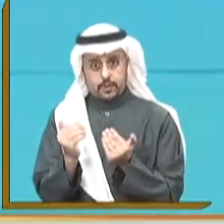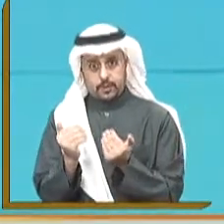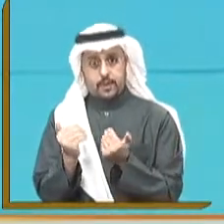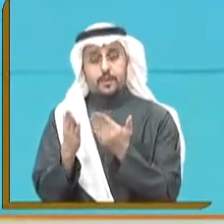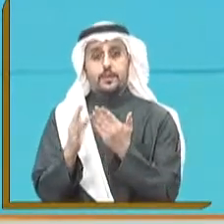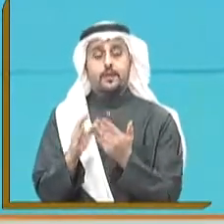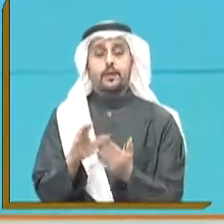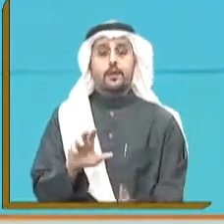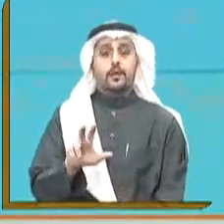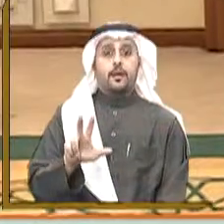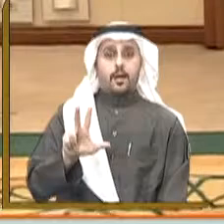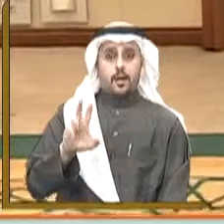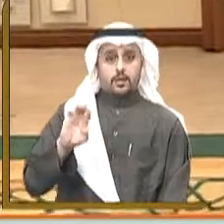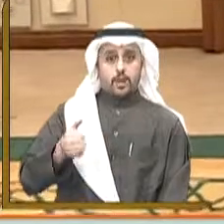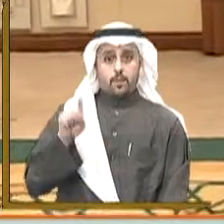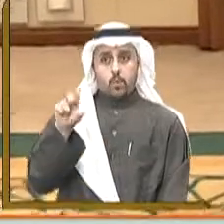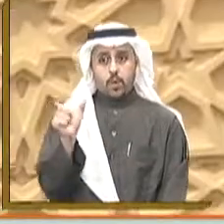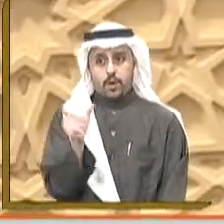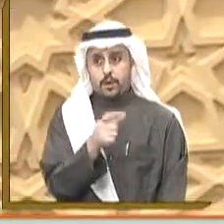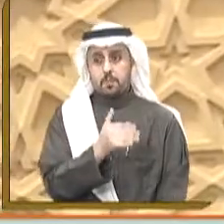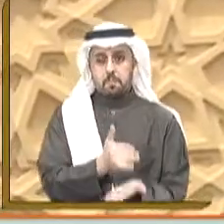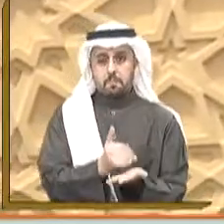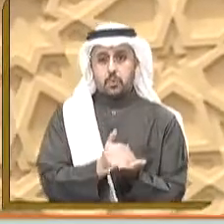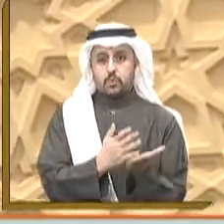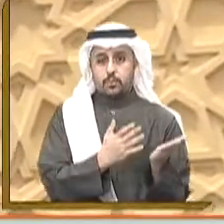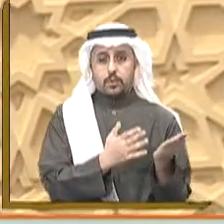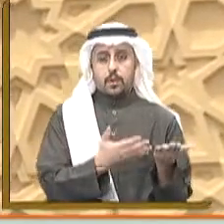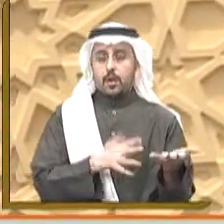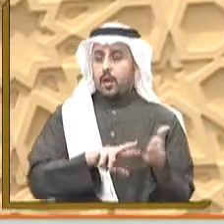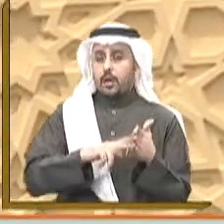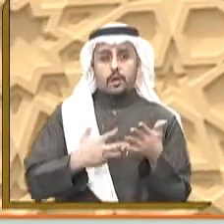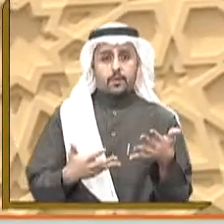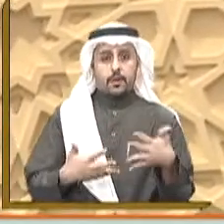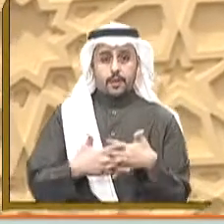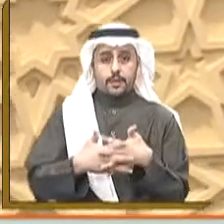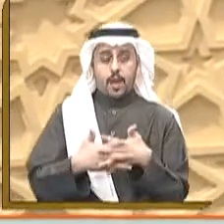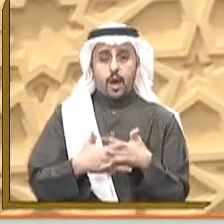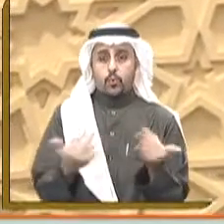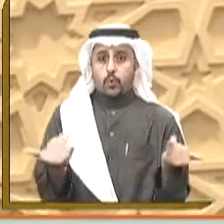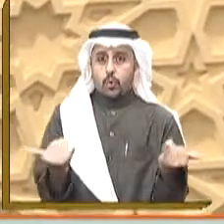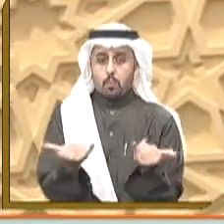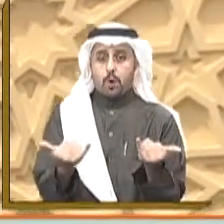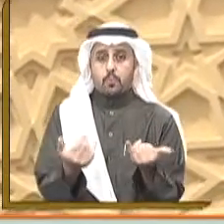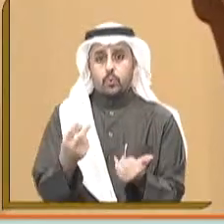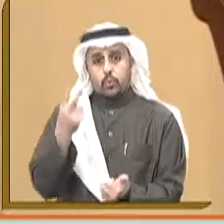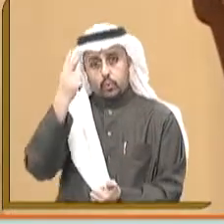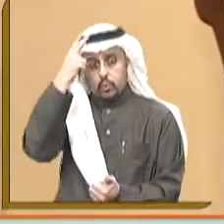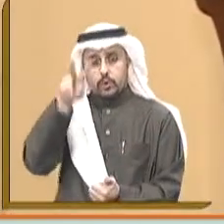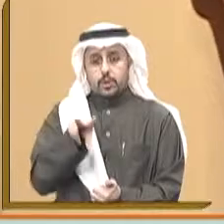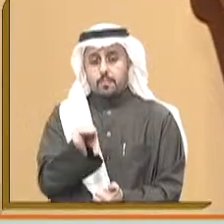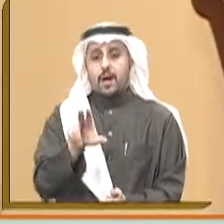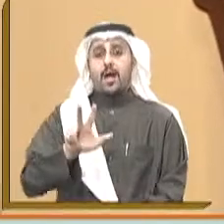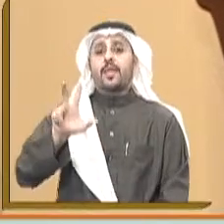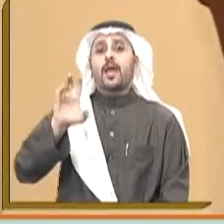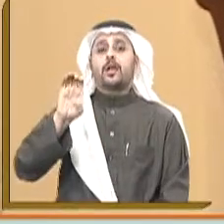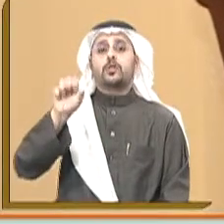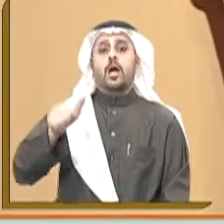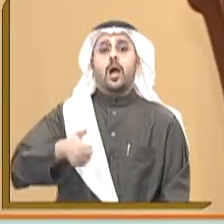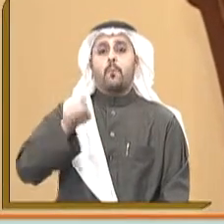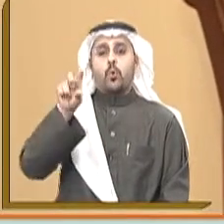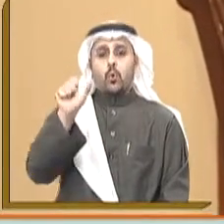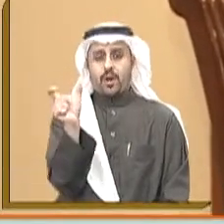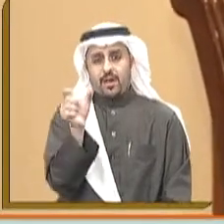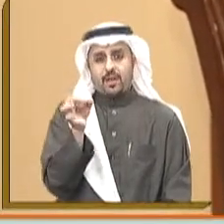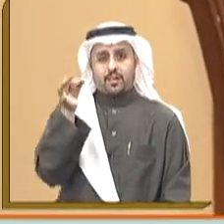موسى آدم خلال اللقاء تعزيز أوجه التعاون الثنائي في مختلف المجالات وسبل دعمها وتطويرها، إلى جانب